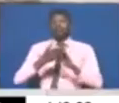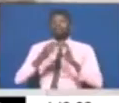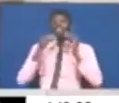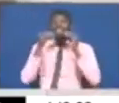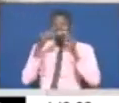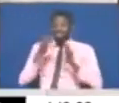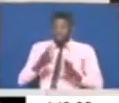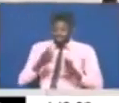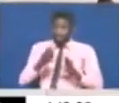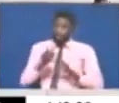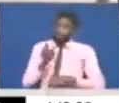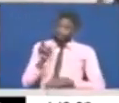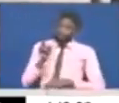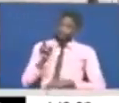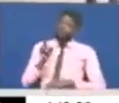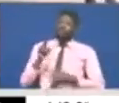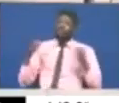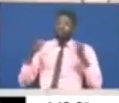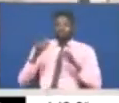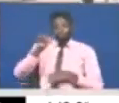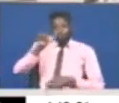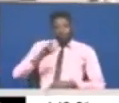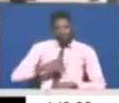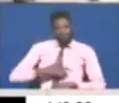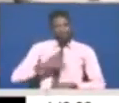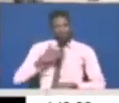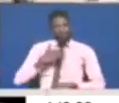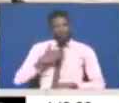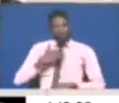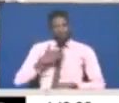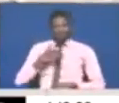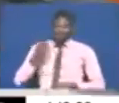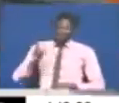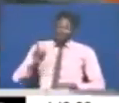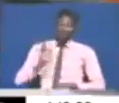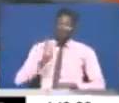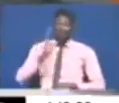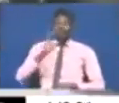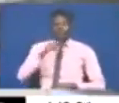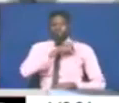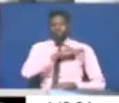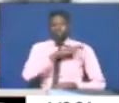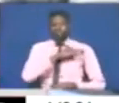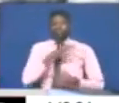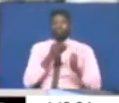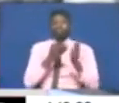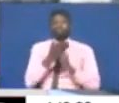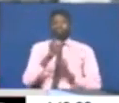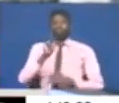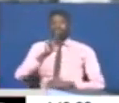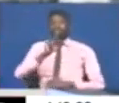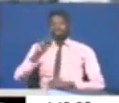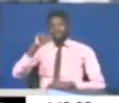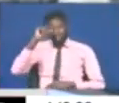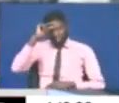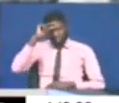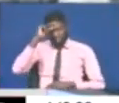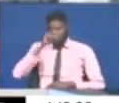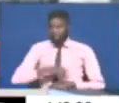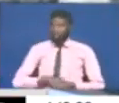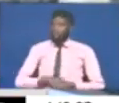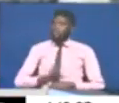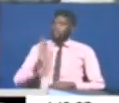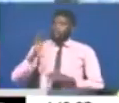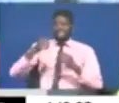will finally become beneficiaries of the Kenya Kwanza government. Speaking in Likoni, the Wamiji Council of Elders, led by their chairman Suleiman